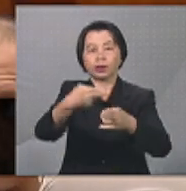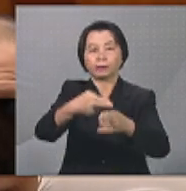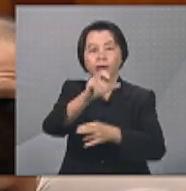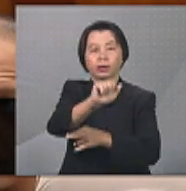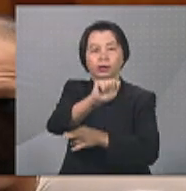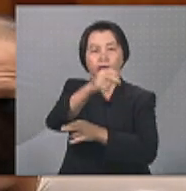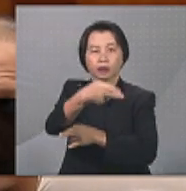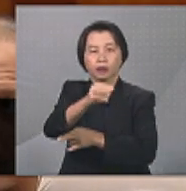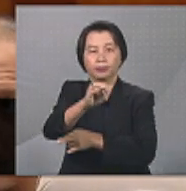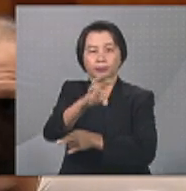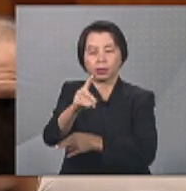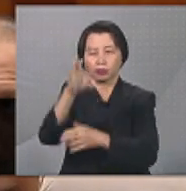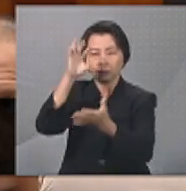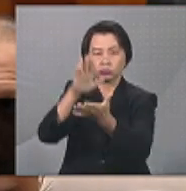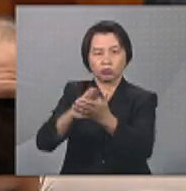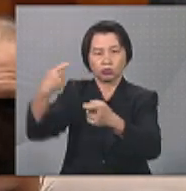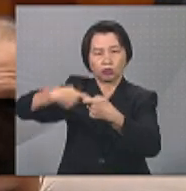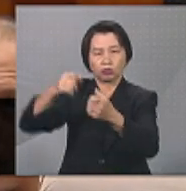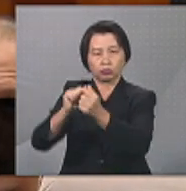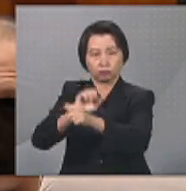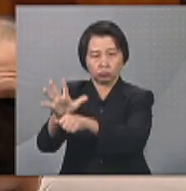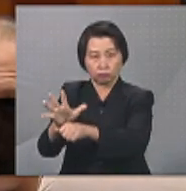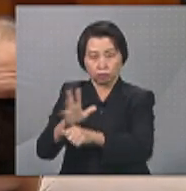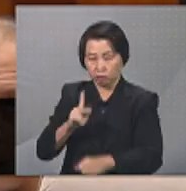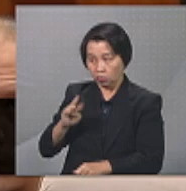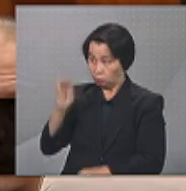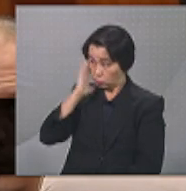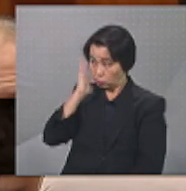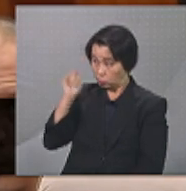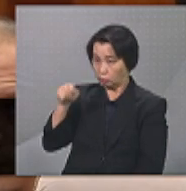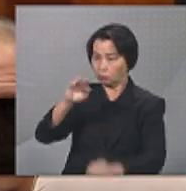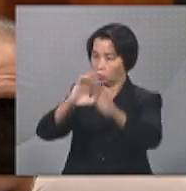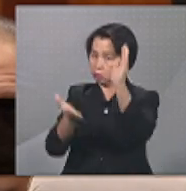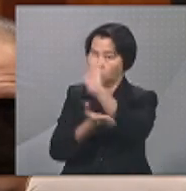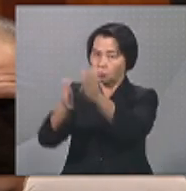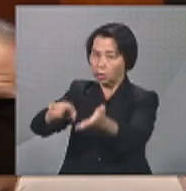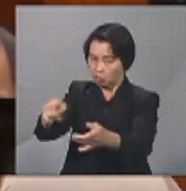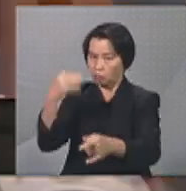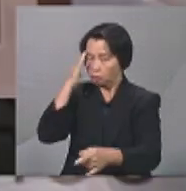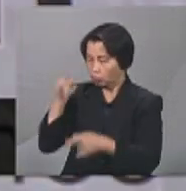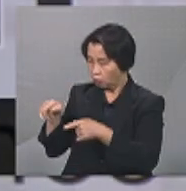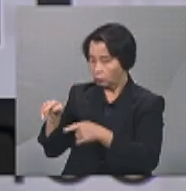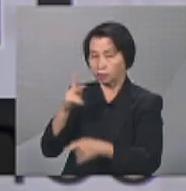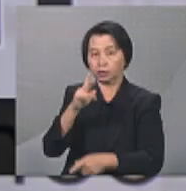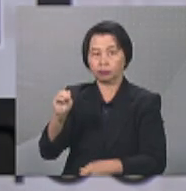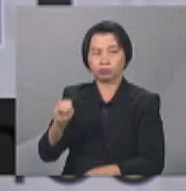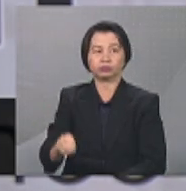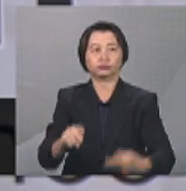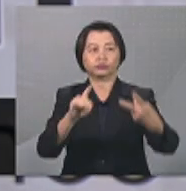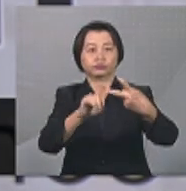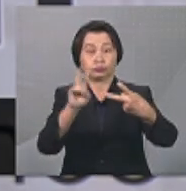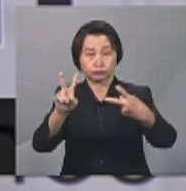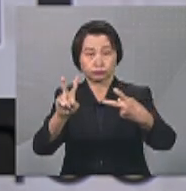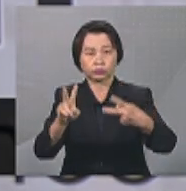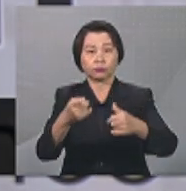Hasim, yang juga dipercayai berkaitan dengan COVID. Adakah KKM dimaklumkan berkenaan dengan kematian ini? Okay. Soalan kedua dulu, ya,